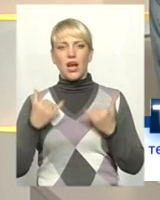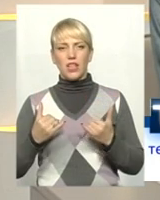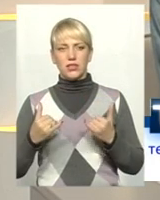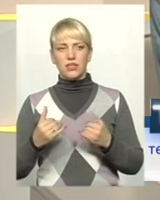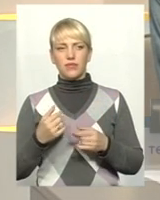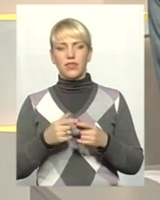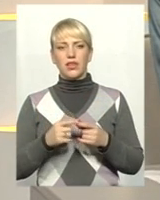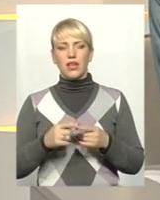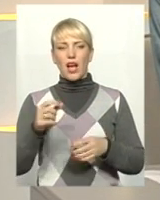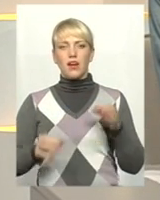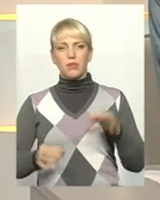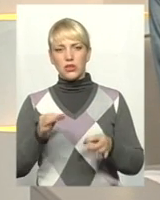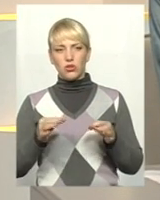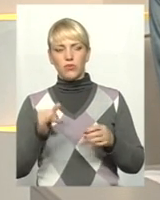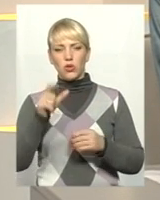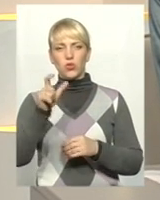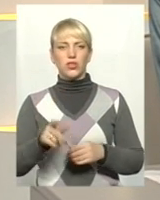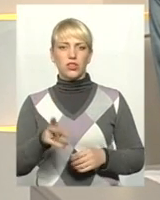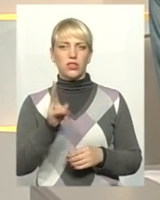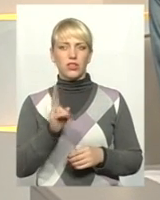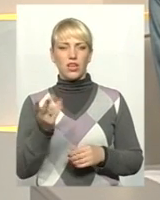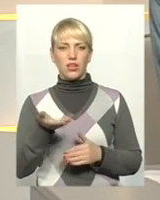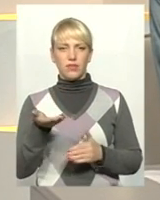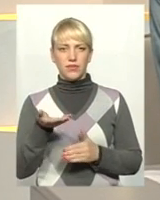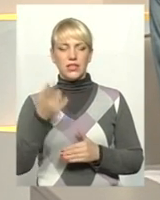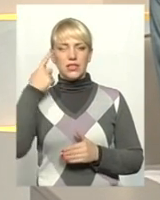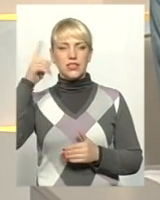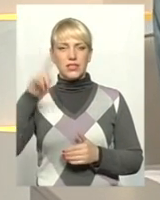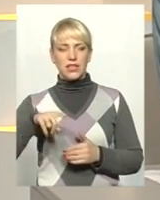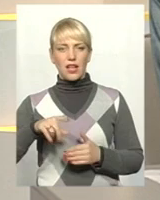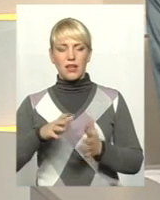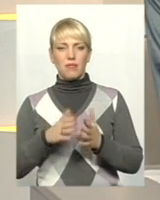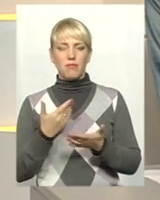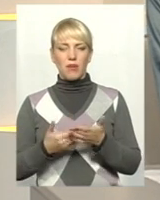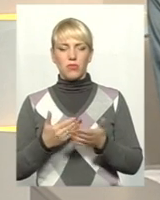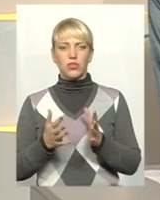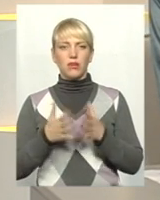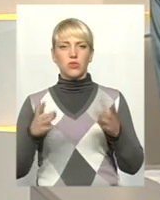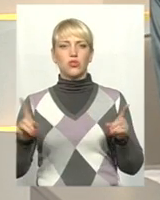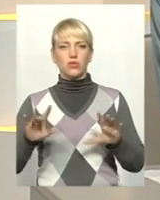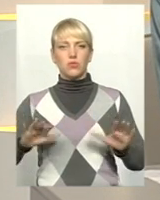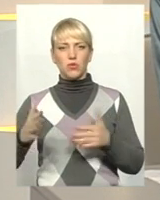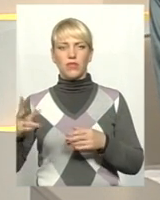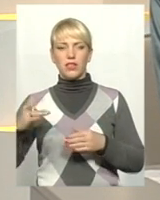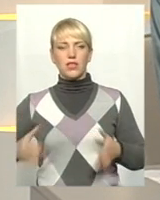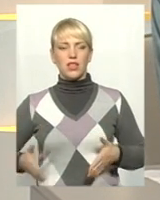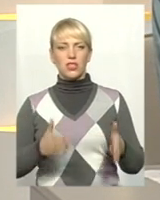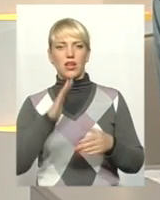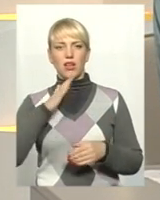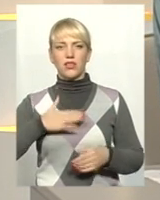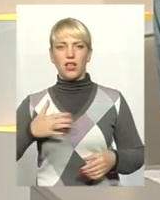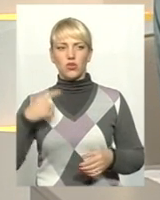619060. А арбітром і людиною, яка знає, мабуть, найбільше про те, що відбувається на шляхах нашої